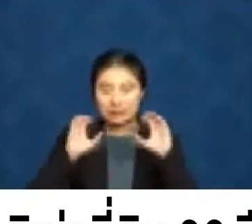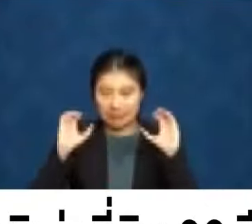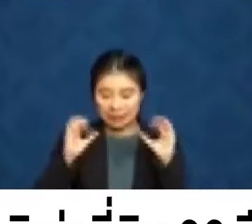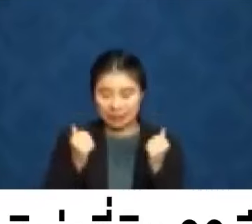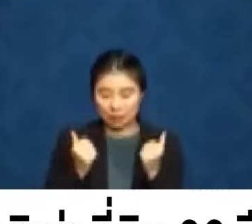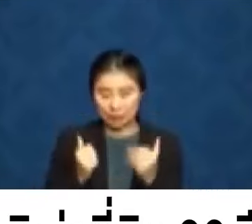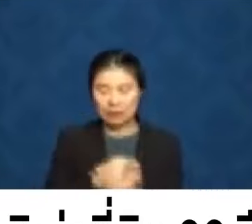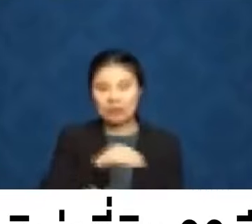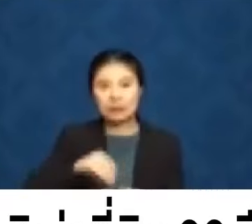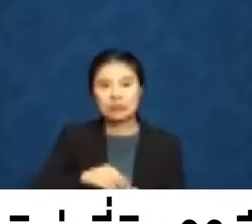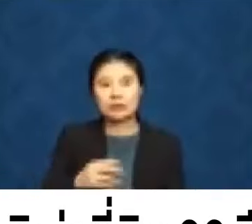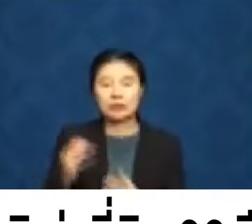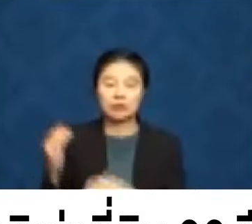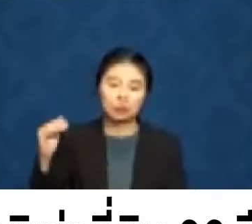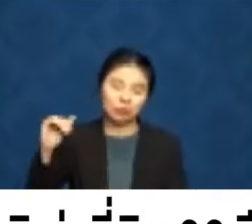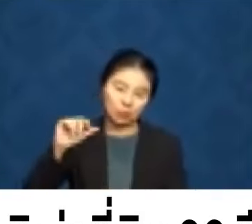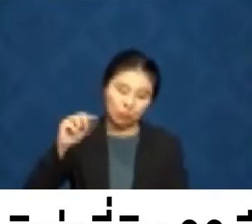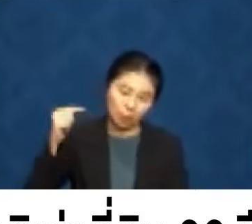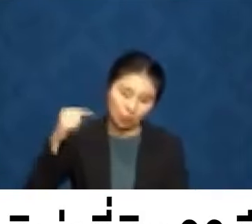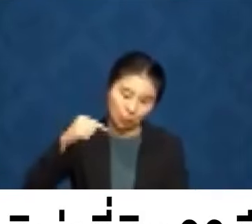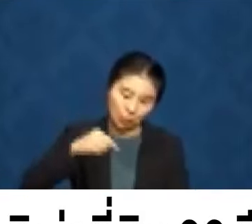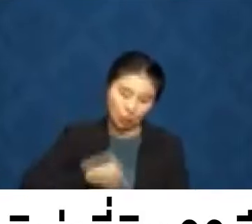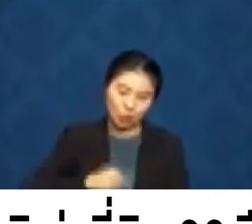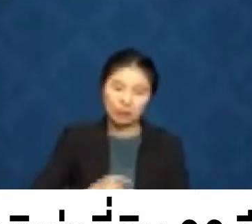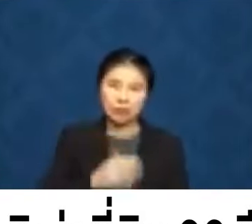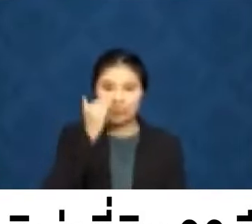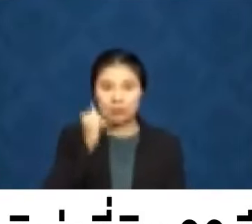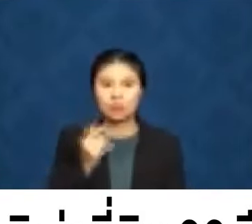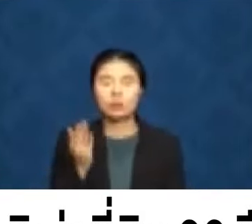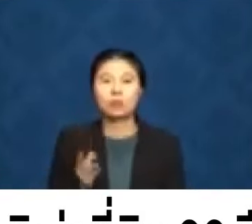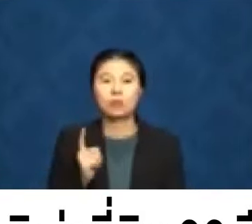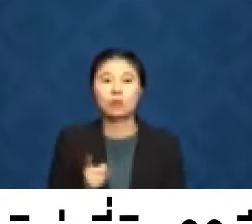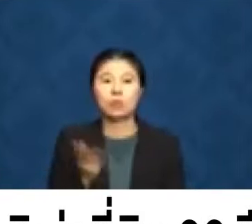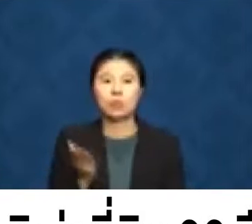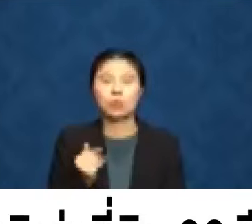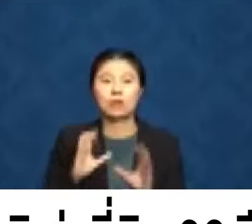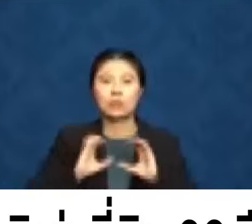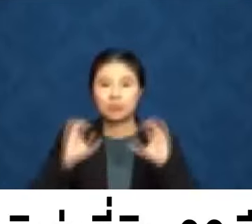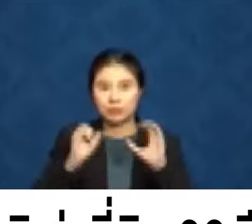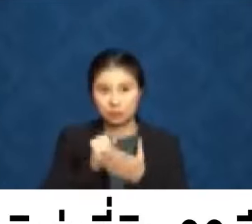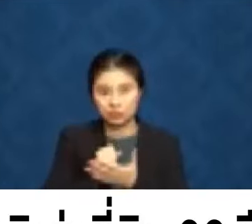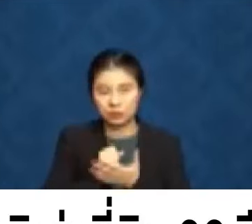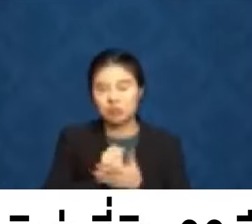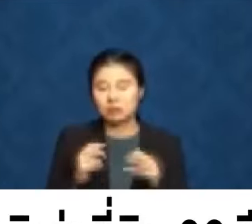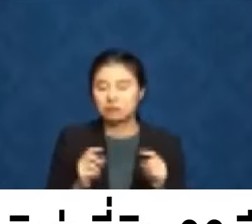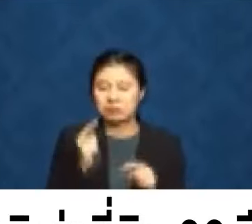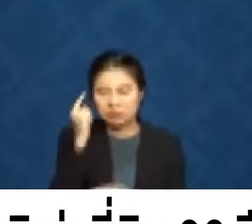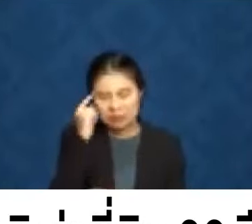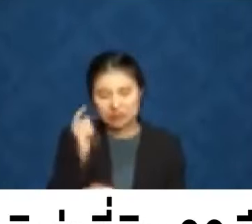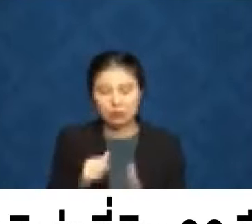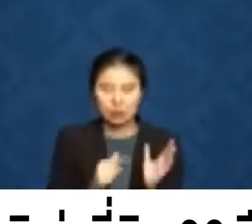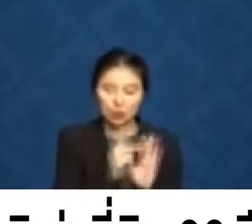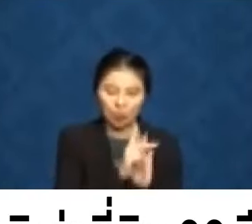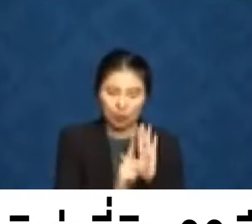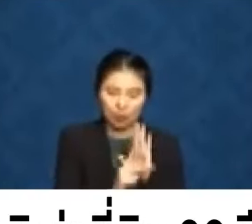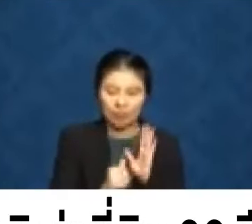ำไมบริษัทอสังหาถึงต้องยื่นข้อเสนอให้รัฐบาลเพื่อช่วยเหลือเพิ่มเติมในเรื่องเหล่านี้ที่มาที่ไปทั้งหมดที่เราต้องมาแก้กฎหมาย